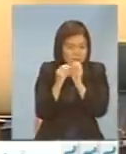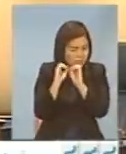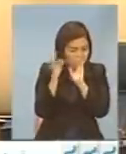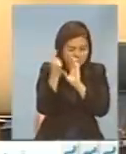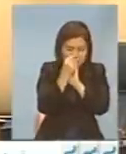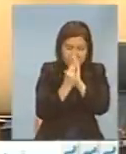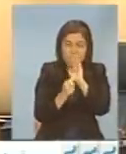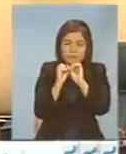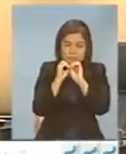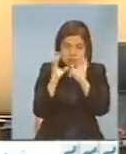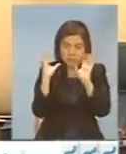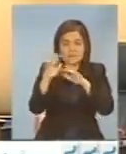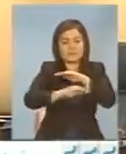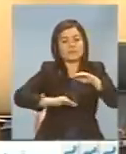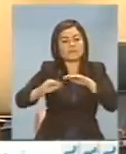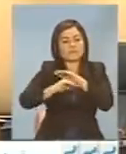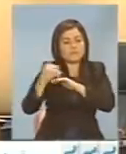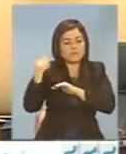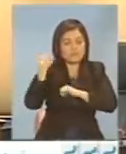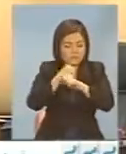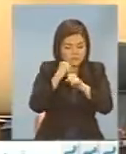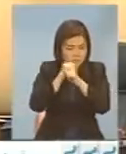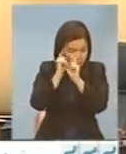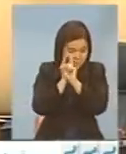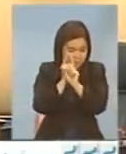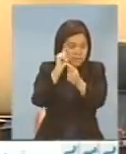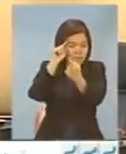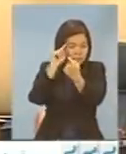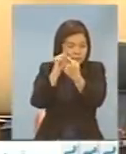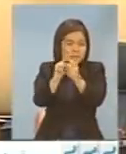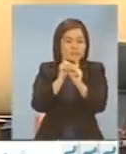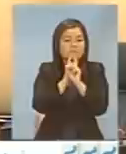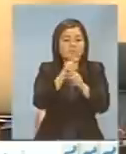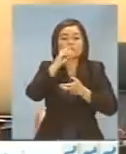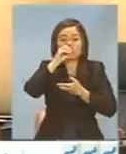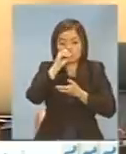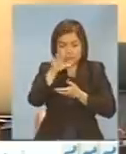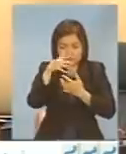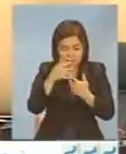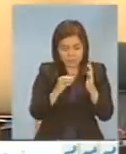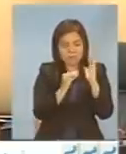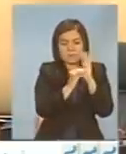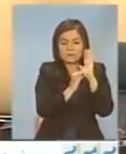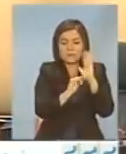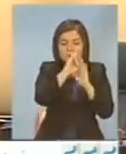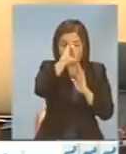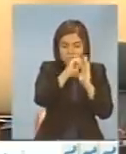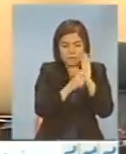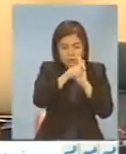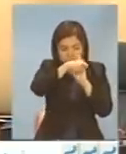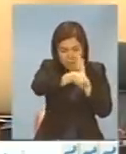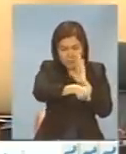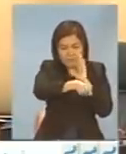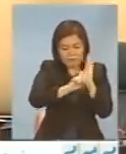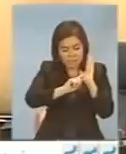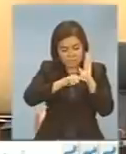ประมาณในเบื้องต้นเนี่ยที่เราทำก็คือทำตามนโยบายที่ได้แถลงกับทางรัฐสภาไว้แล้วนะครับกรุงเทพเชียงใหม่กรุงเทพโคราชก